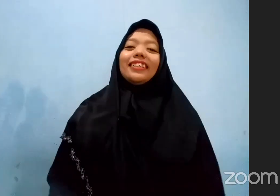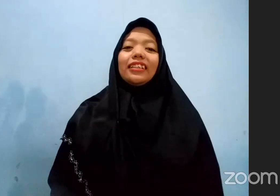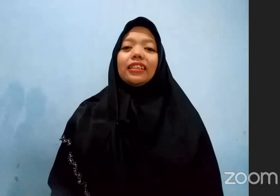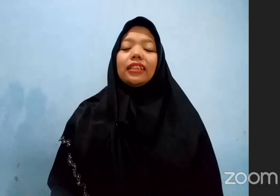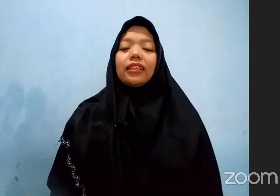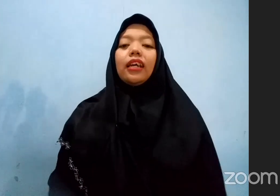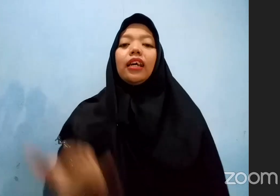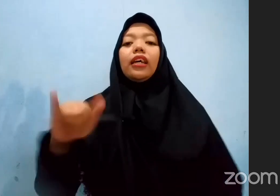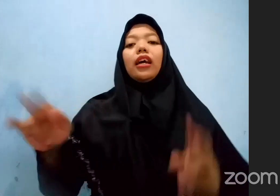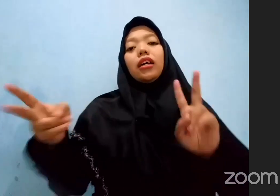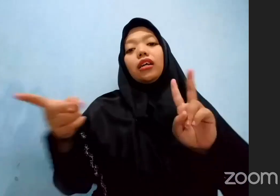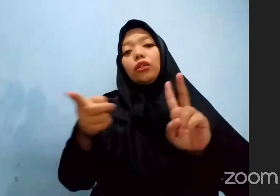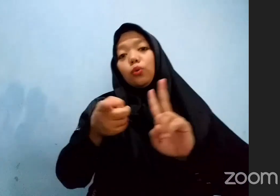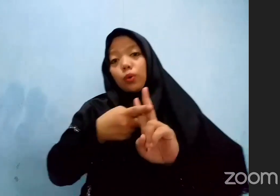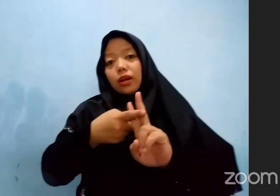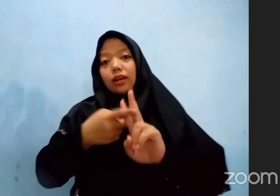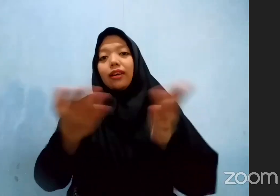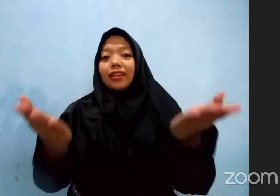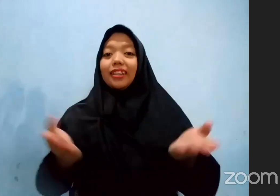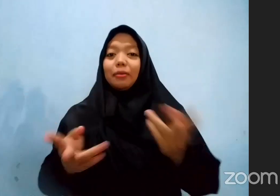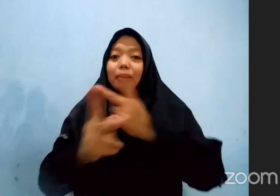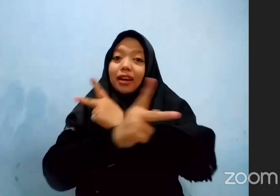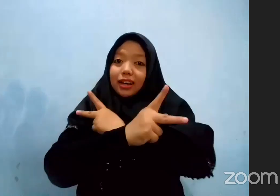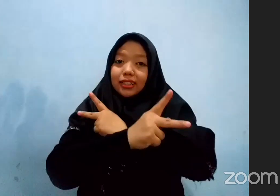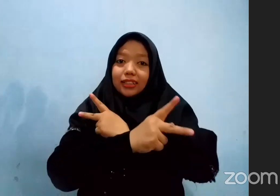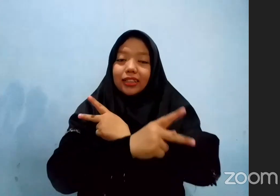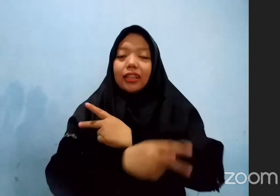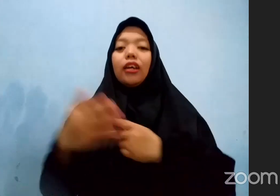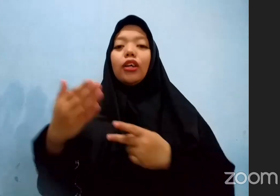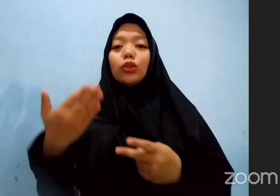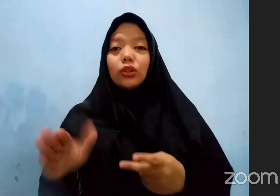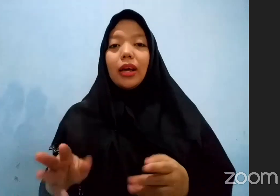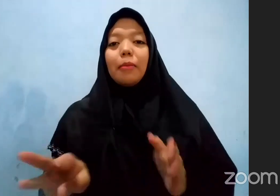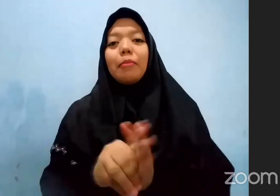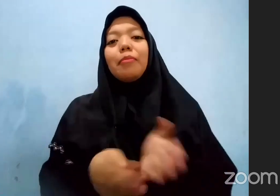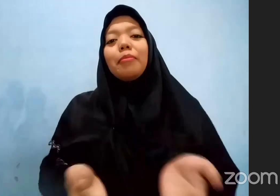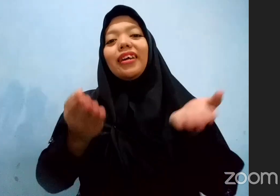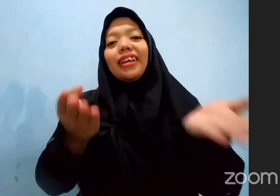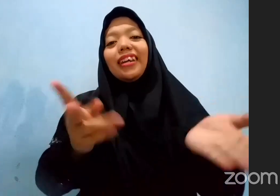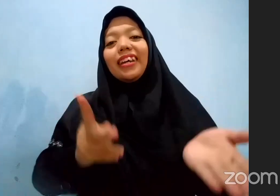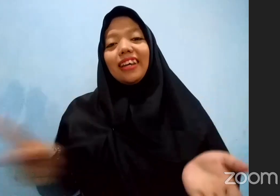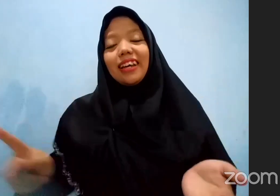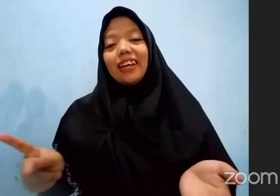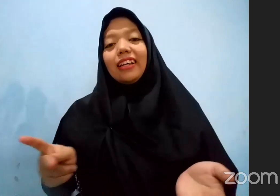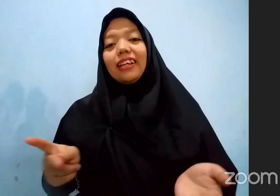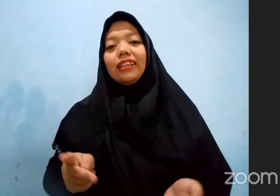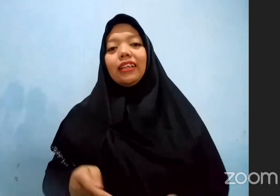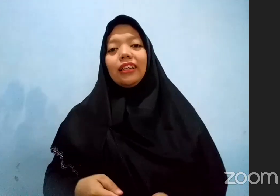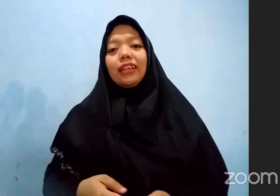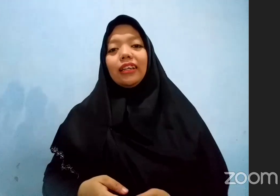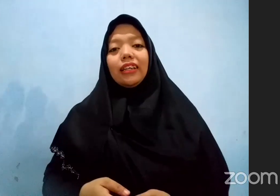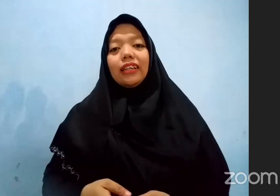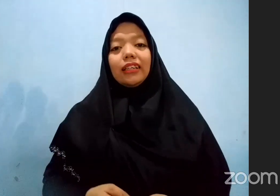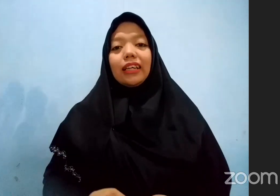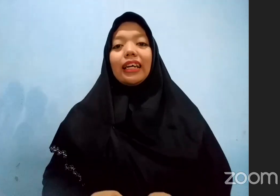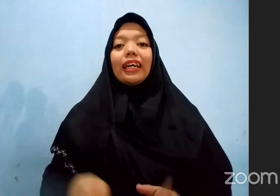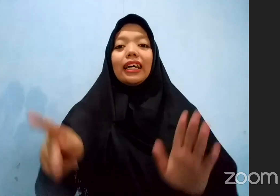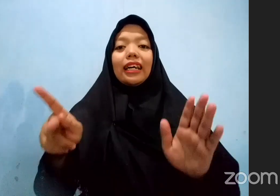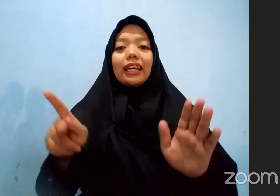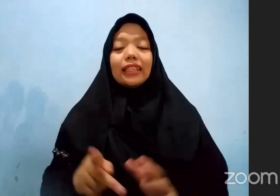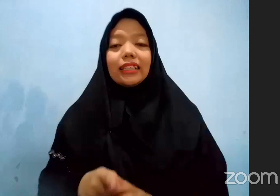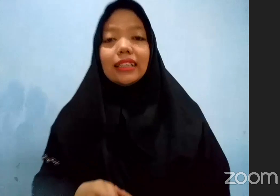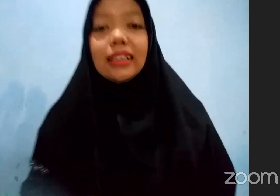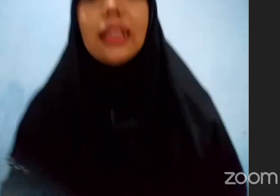yang kedua Terima kasih telah memberikan saya bergabung dengan kiri pendidikan masyarakat pendidikan khusus desain paud-dikmas